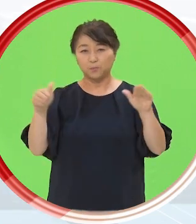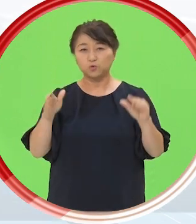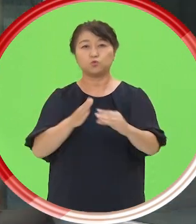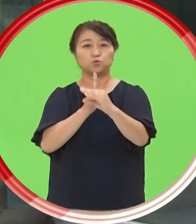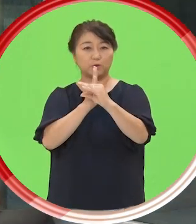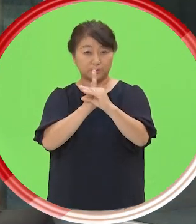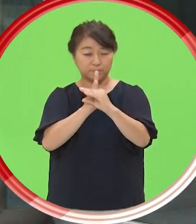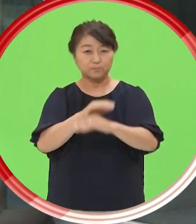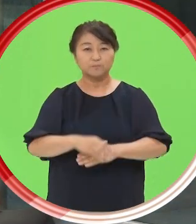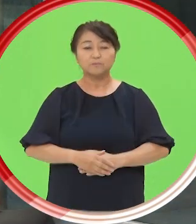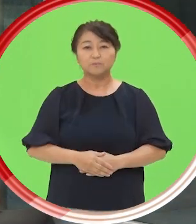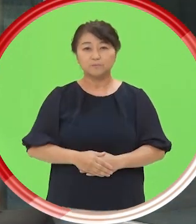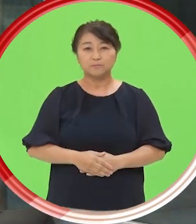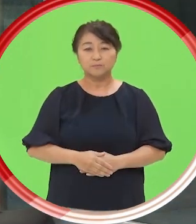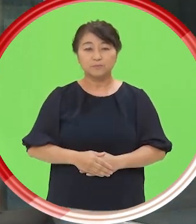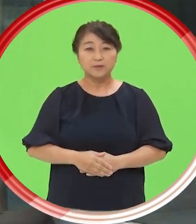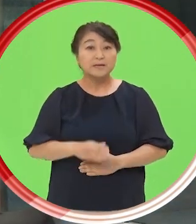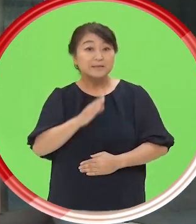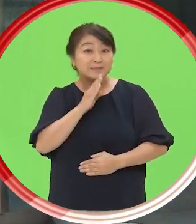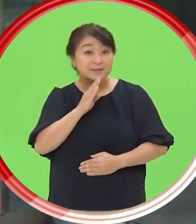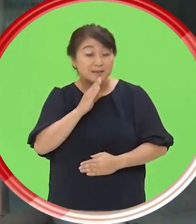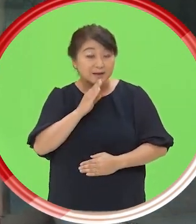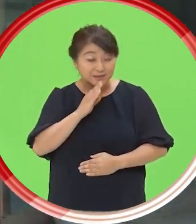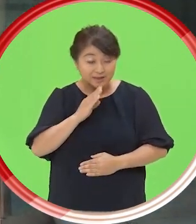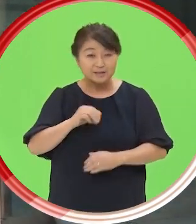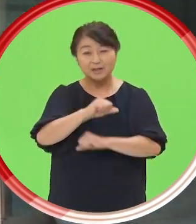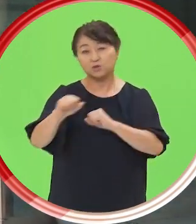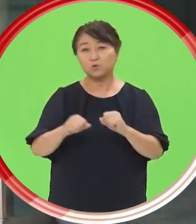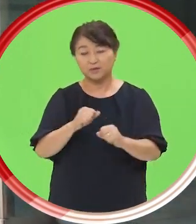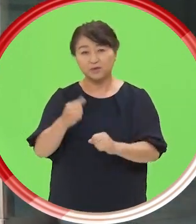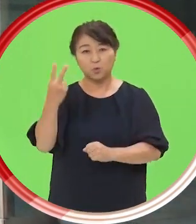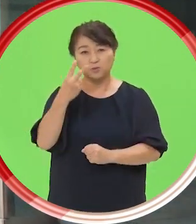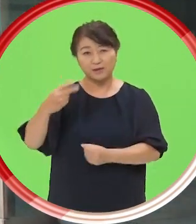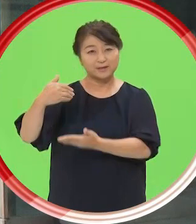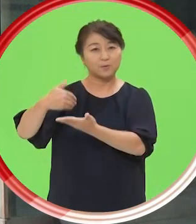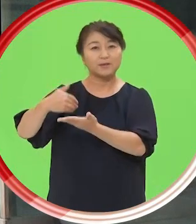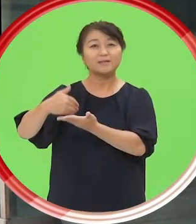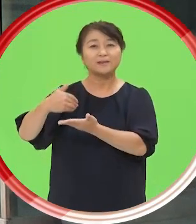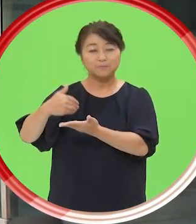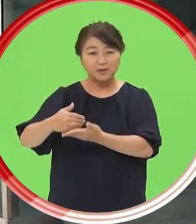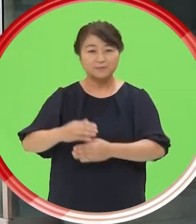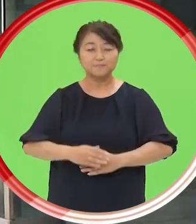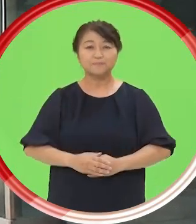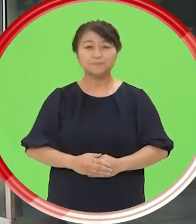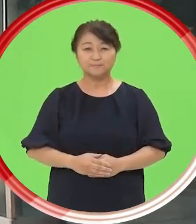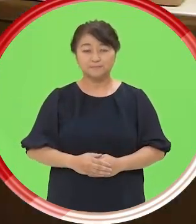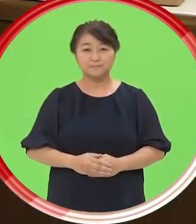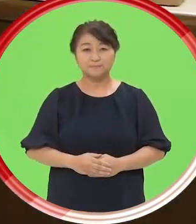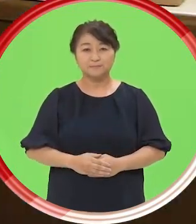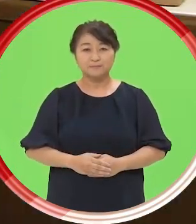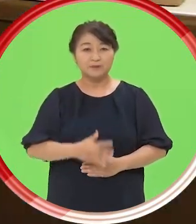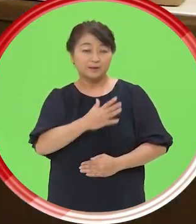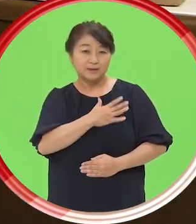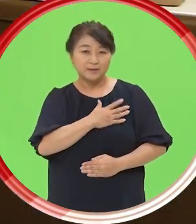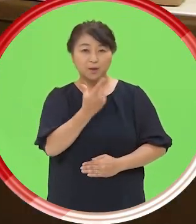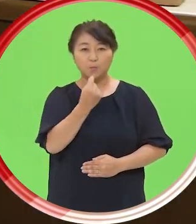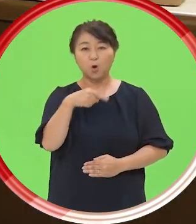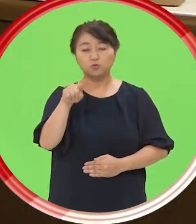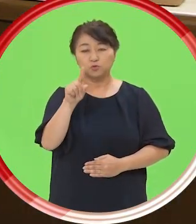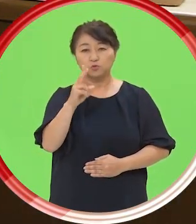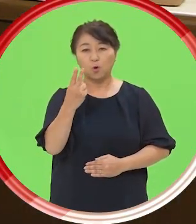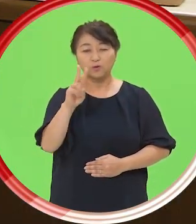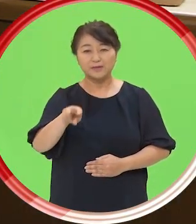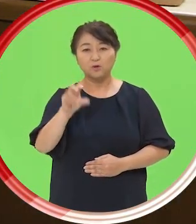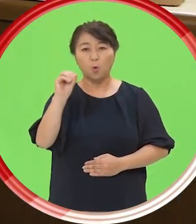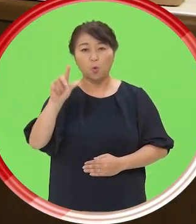。今日は実際に広島メッセンジャーとして活動しているお二人にお話を伺います。カナダモントリオール